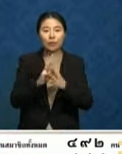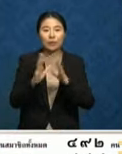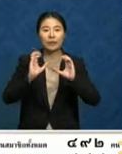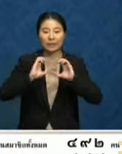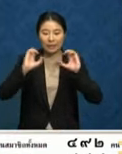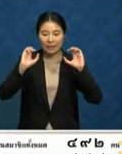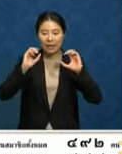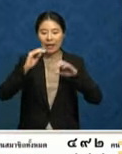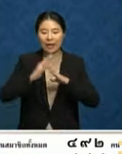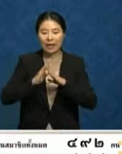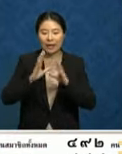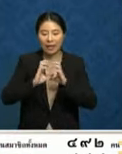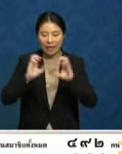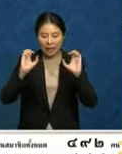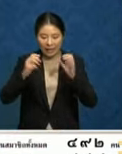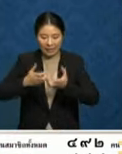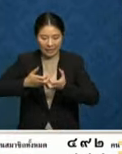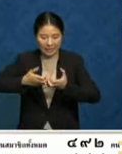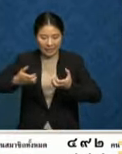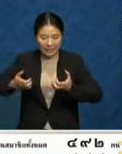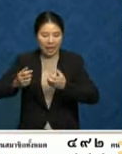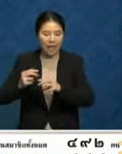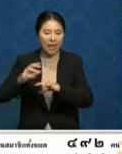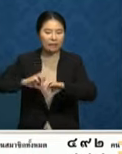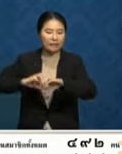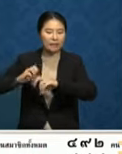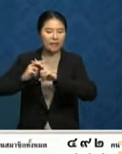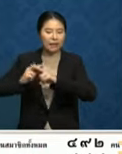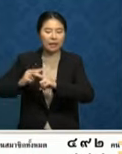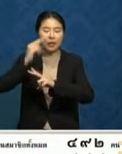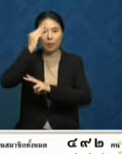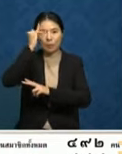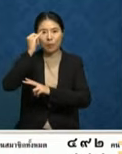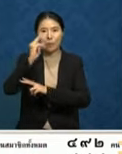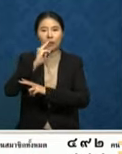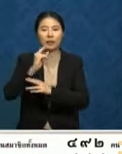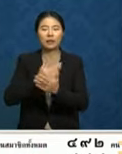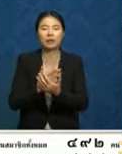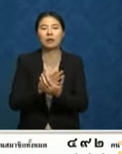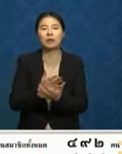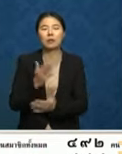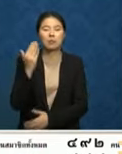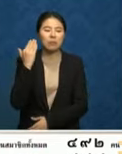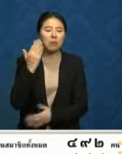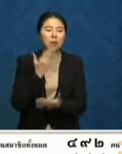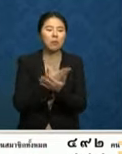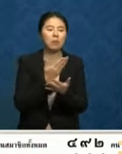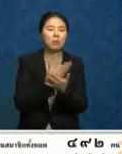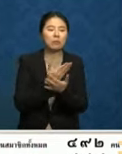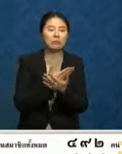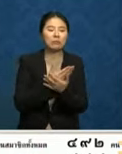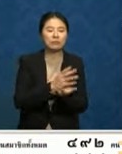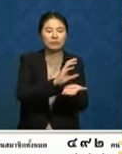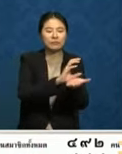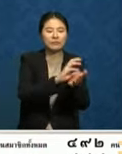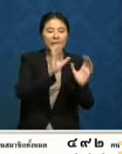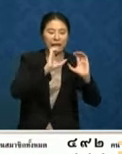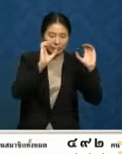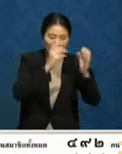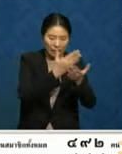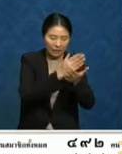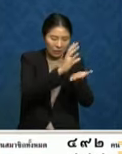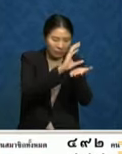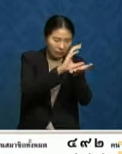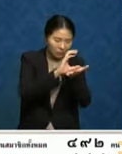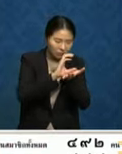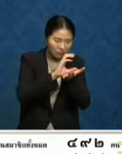เนื่องจากว่าเ่อที่ผ่านมาเนี่ยเราได้รับงบประมาณที่ลดลงตามลำดับนะคะเพราะฉะนั้นเนี่ย